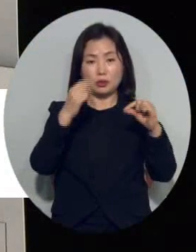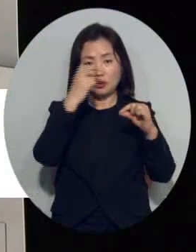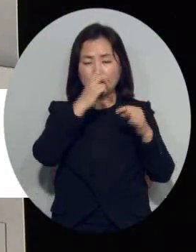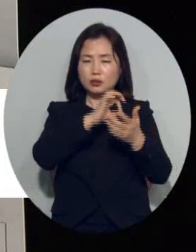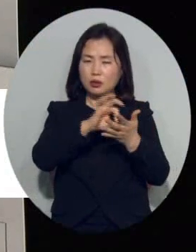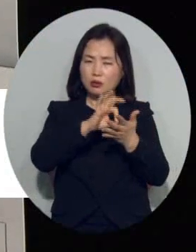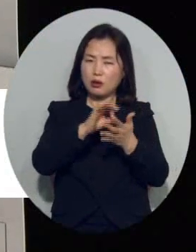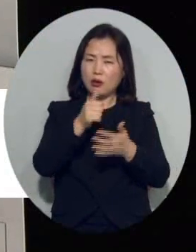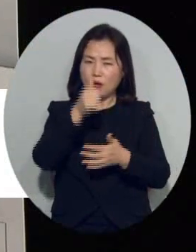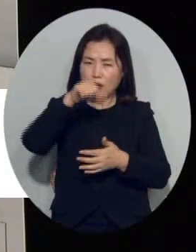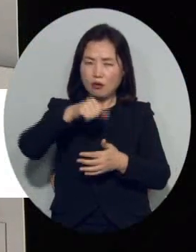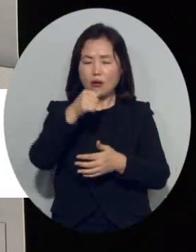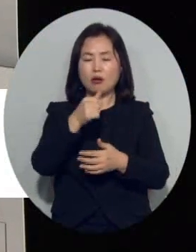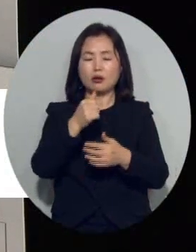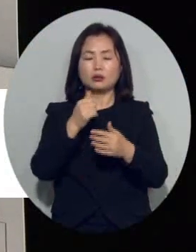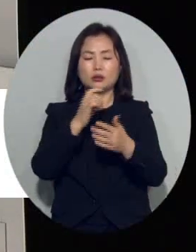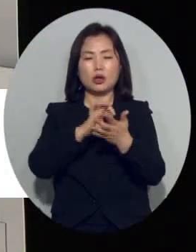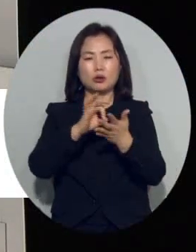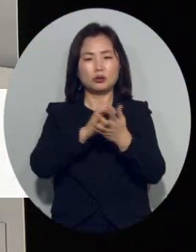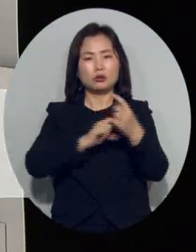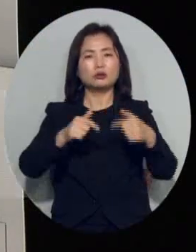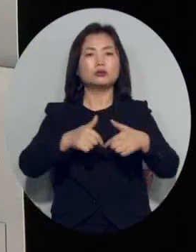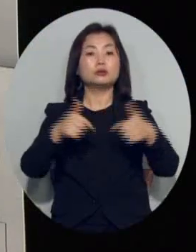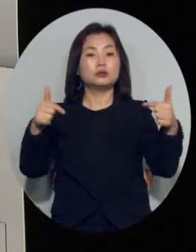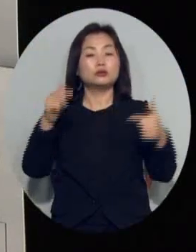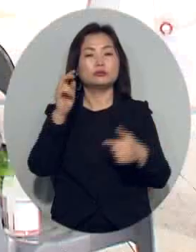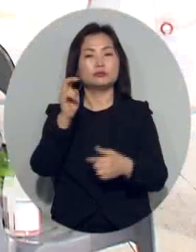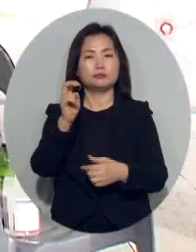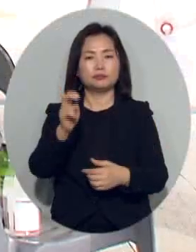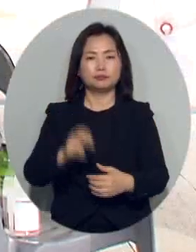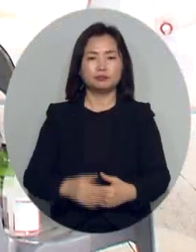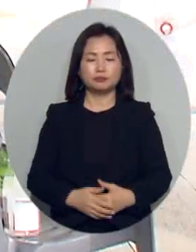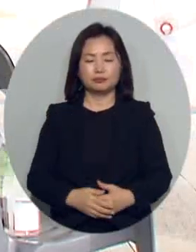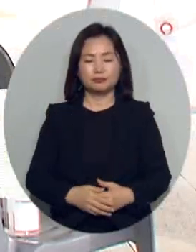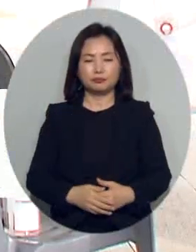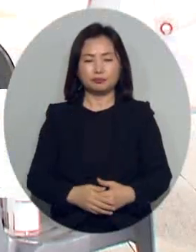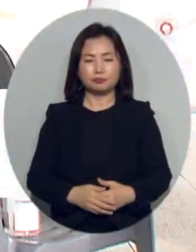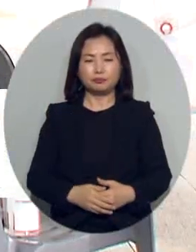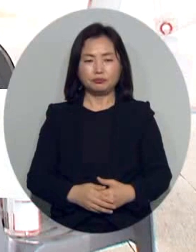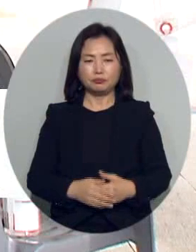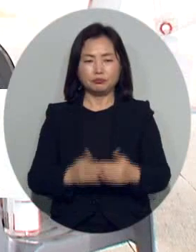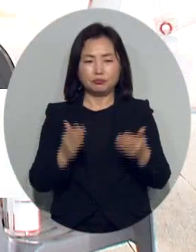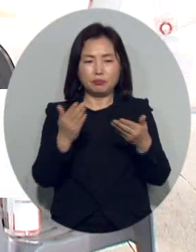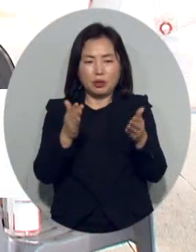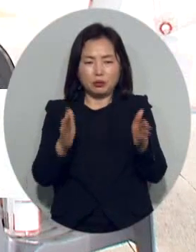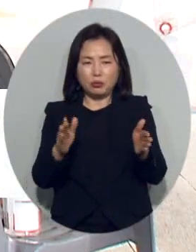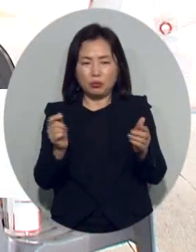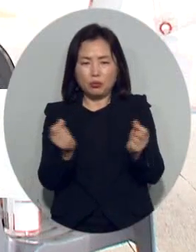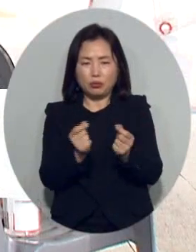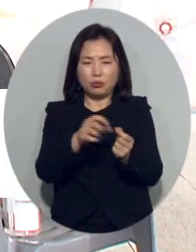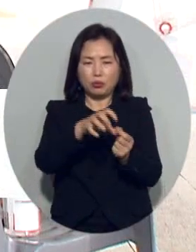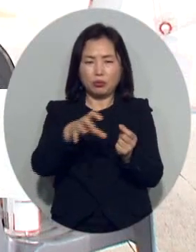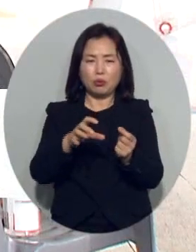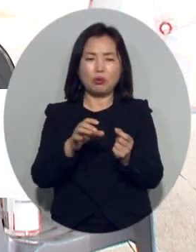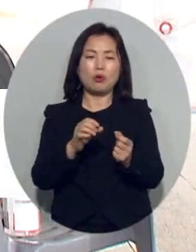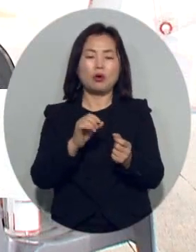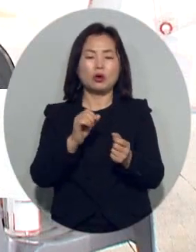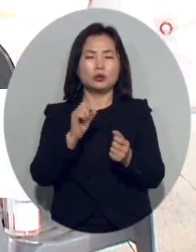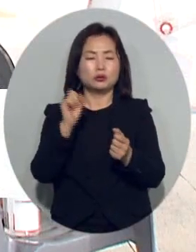쓸지 검토하는 등 점차 사용이 확대될 것으로 보입니다. 그런 제한된 활동 반경을 가지고